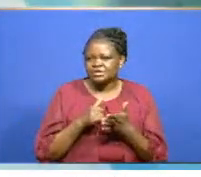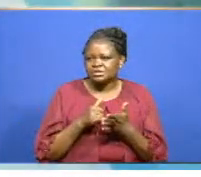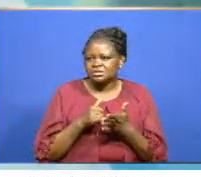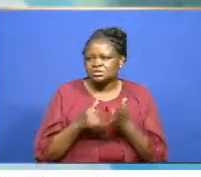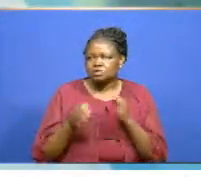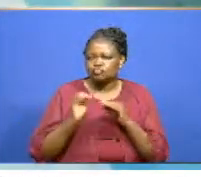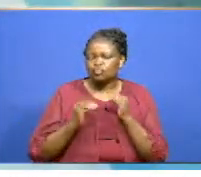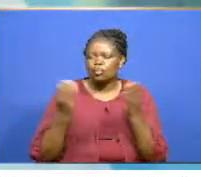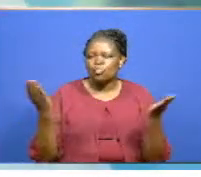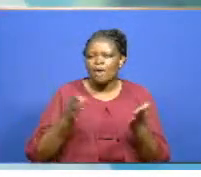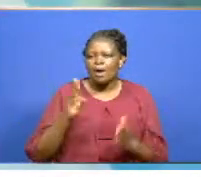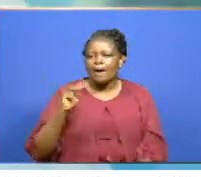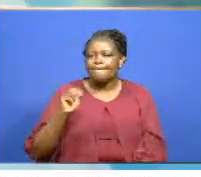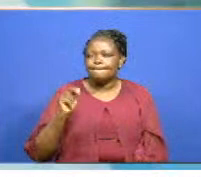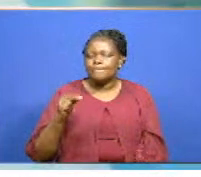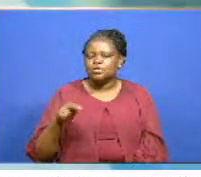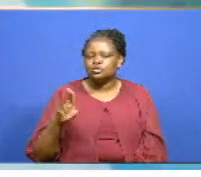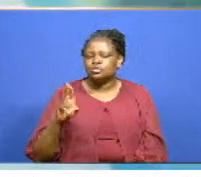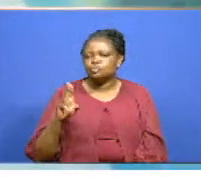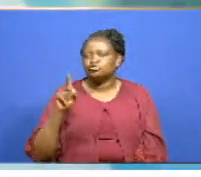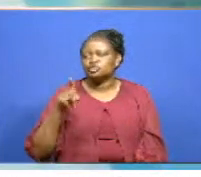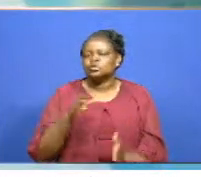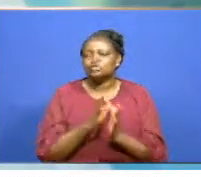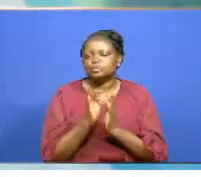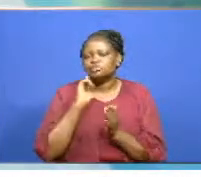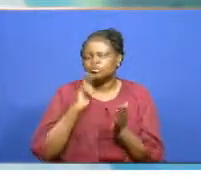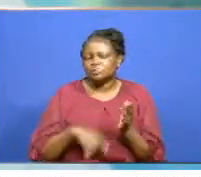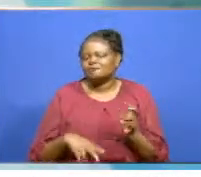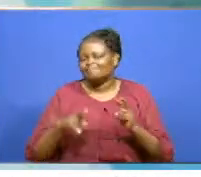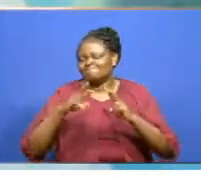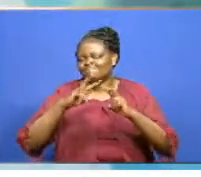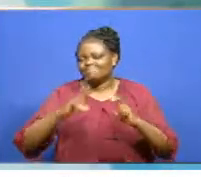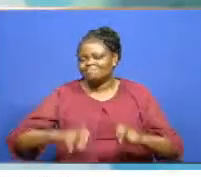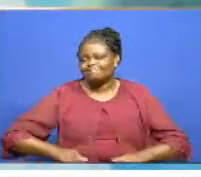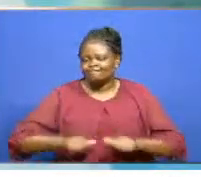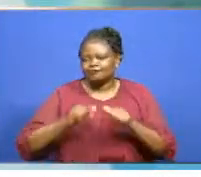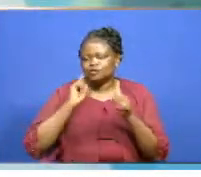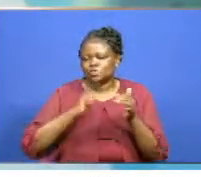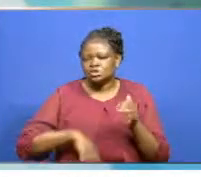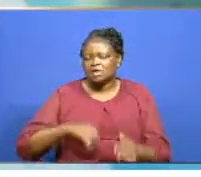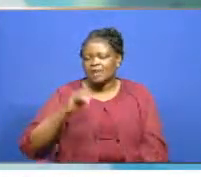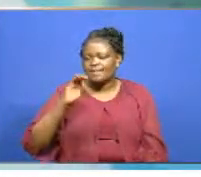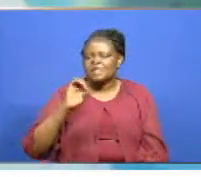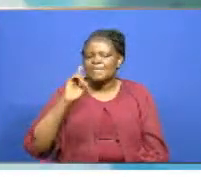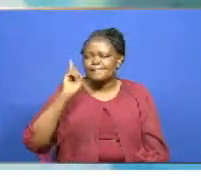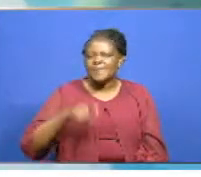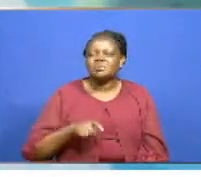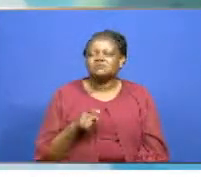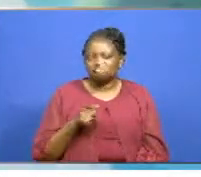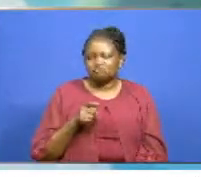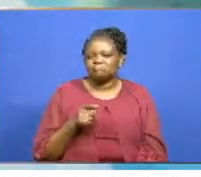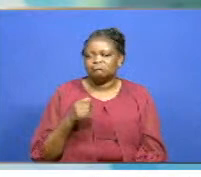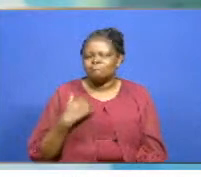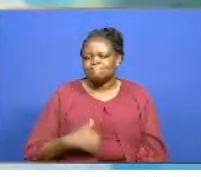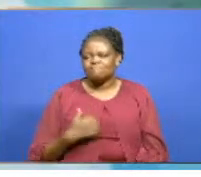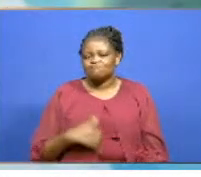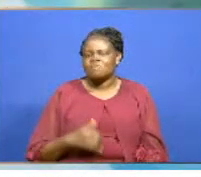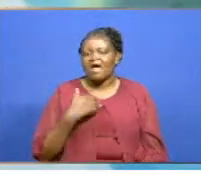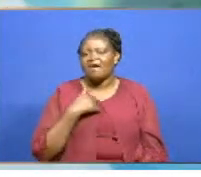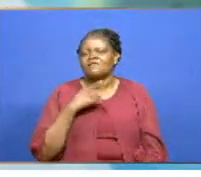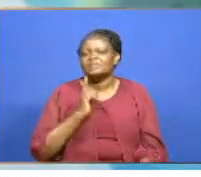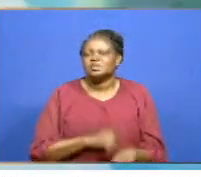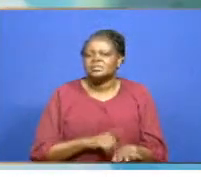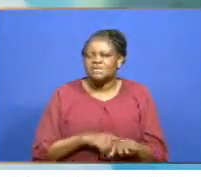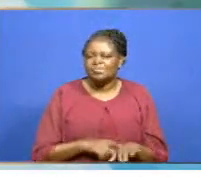kule Matungu. Ni madai ambayo anasema ya kwamba bado yanachunguzwa, anataka kwamba IEBC iwe na uadilifu katika kutekeleza shughuli